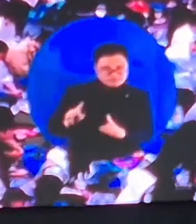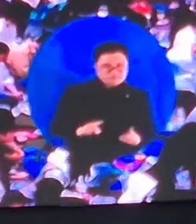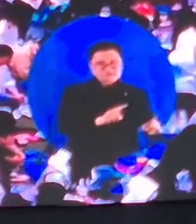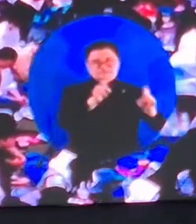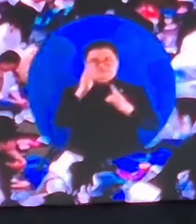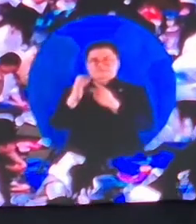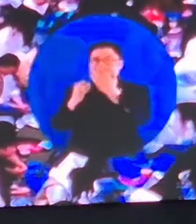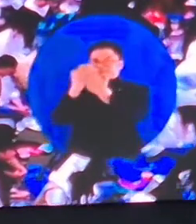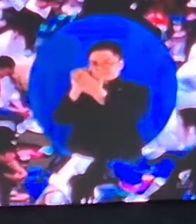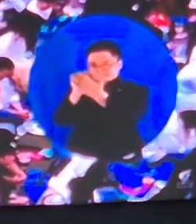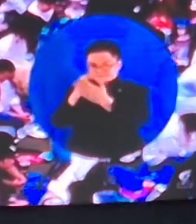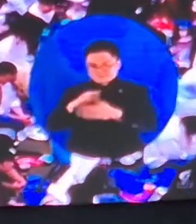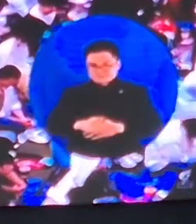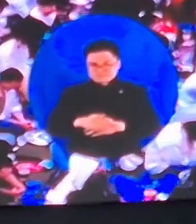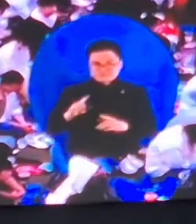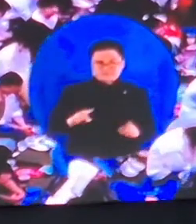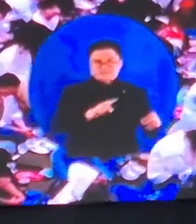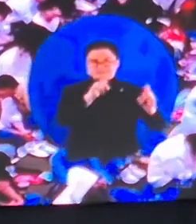살려주시옵소서.